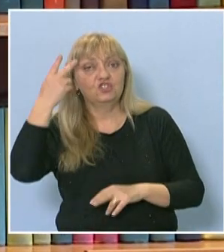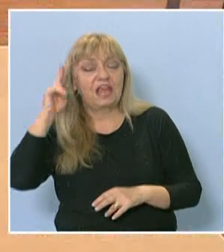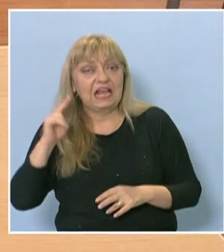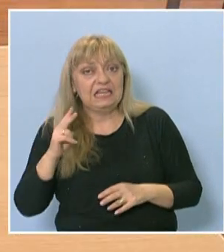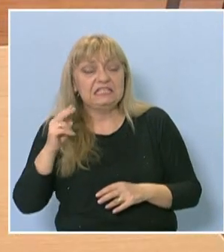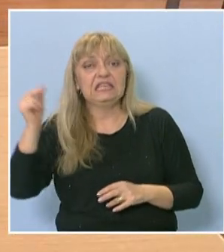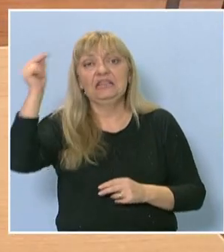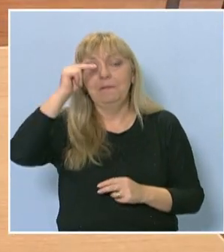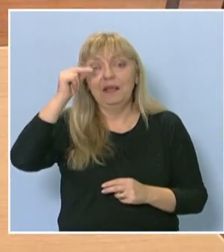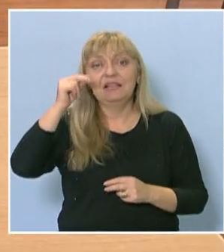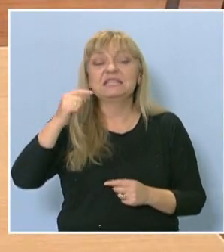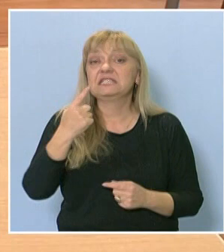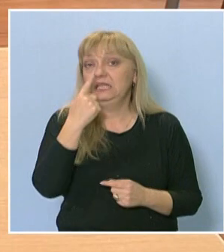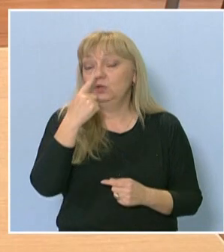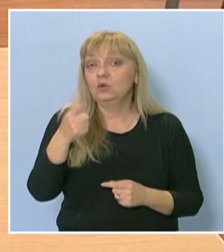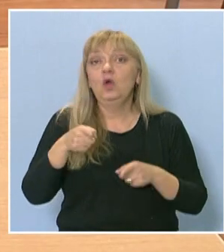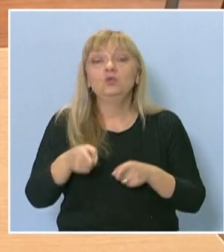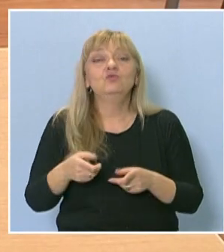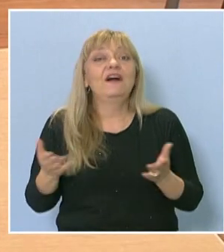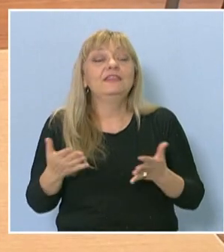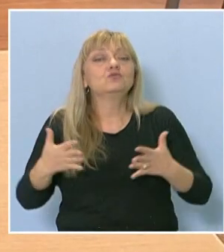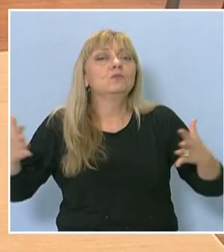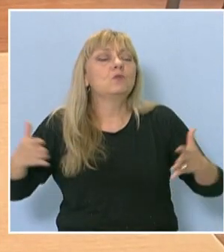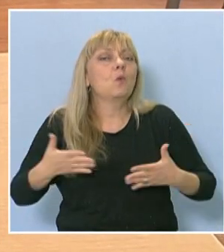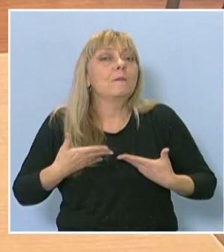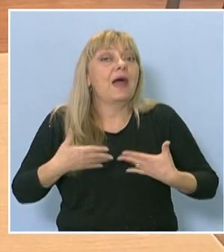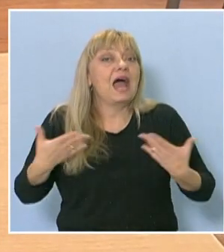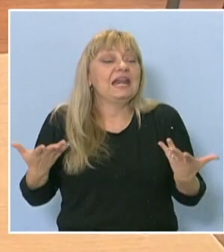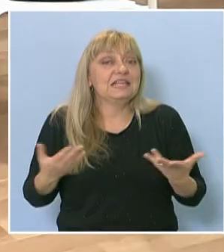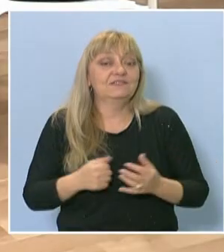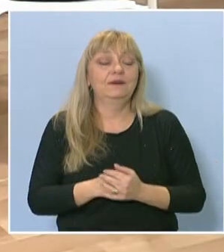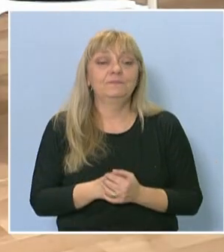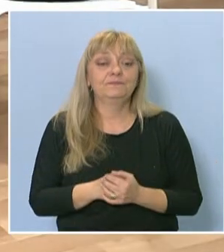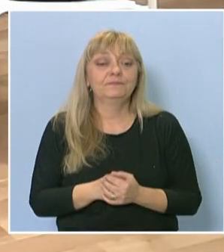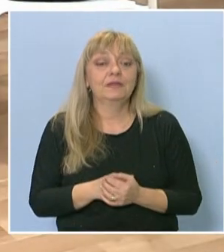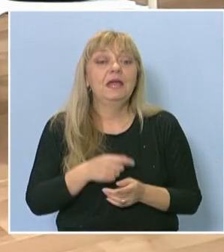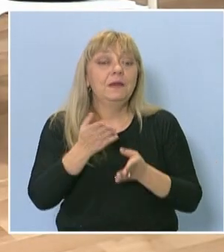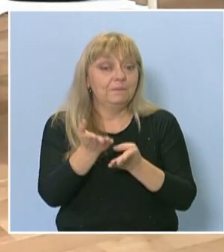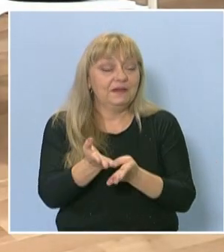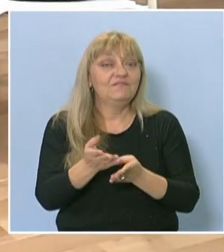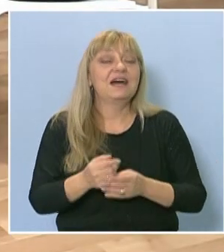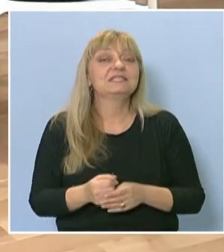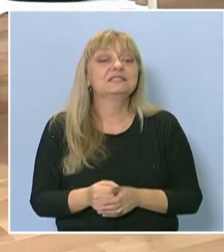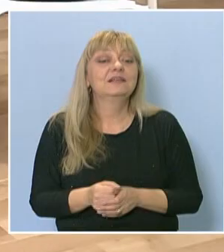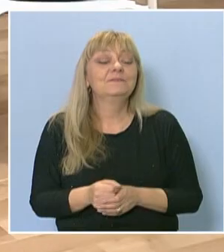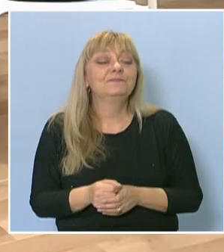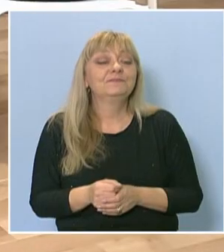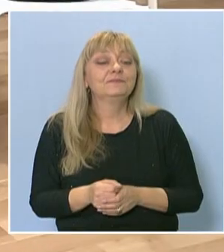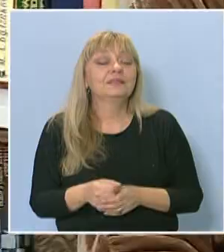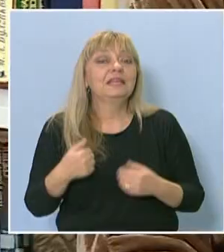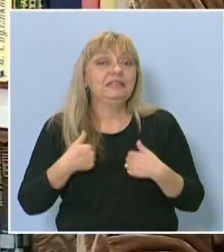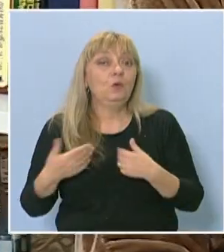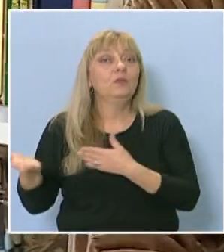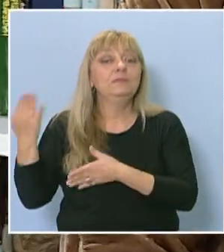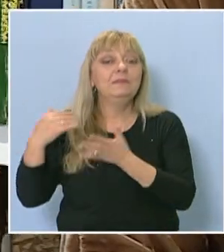руски, просто това нещо много им харесва, много им допада. А при вас, госпожо Николова? Да, разбира се. Даже ние от миналата